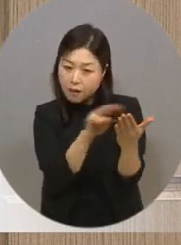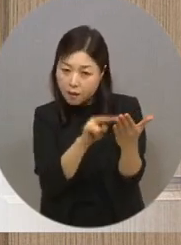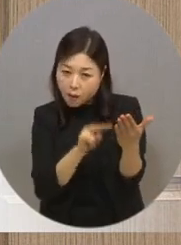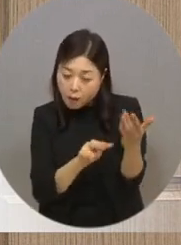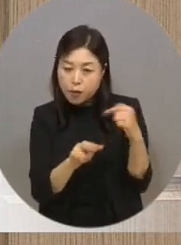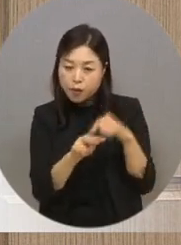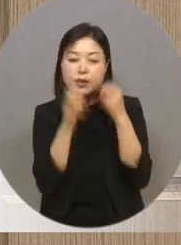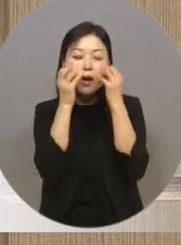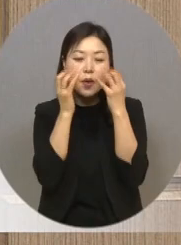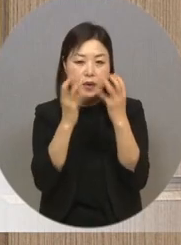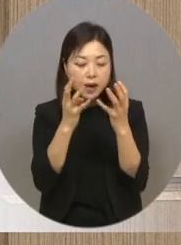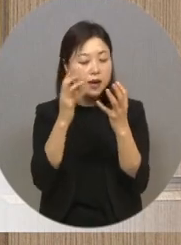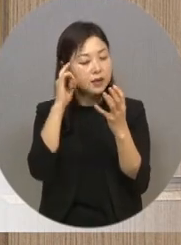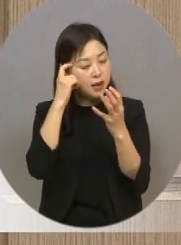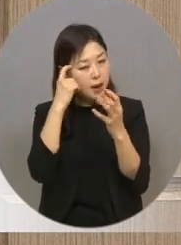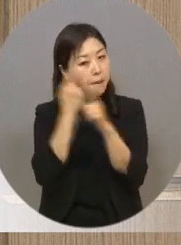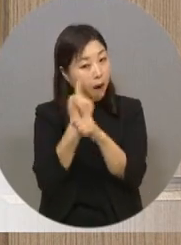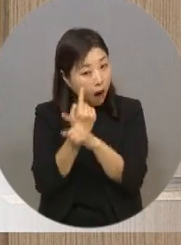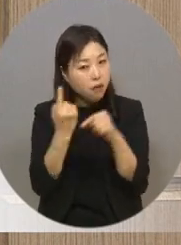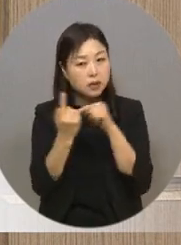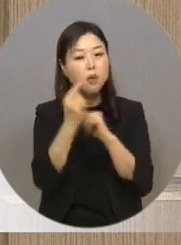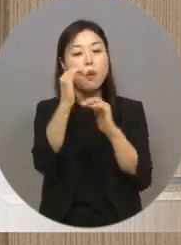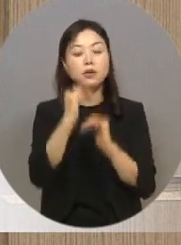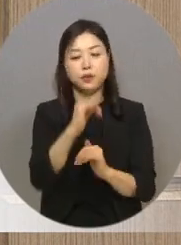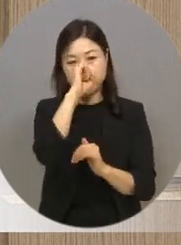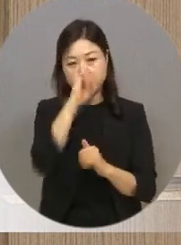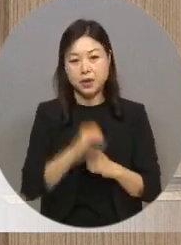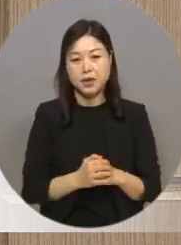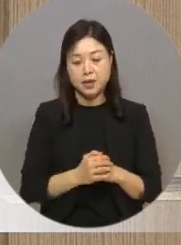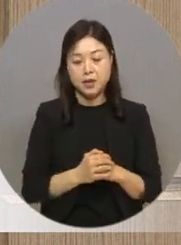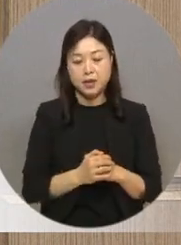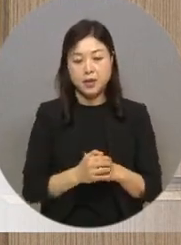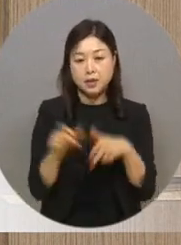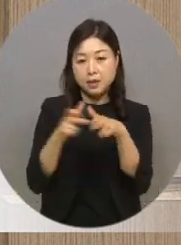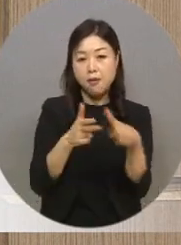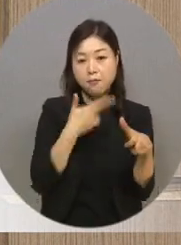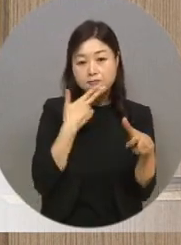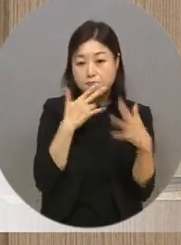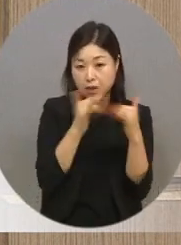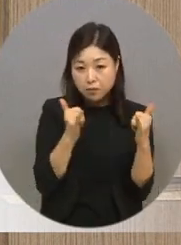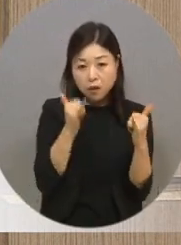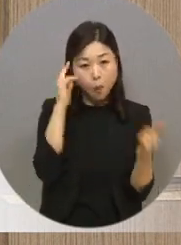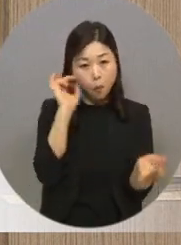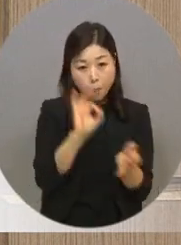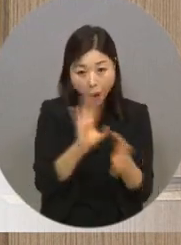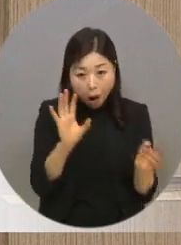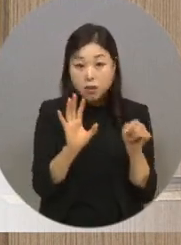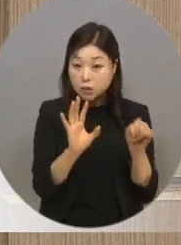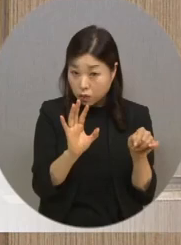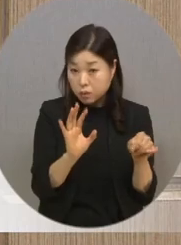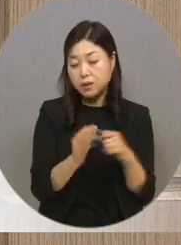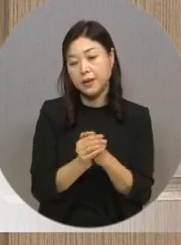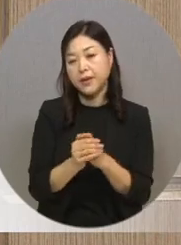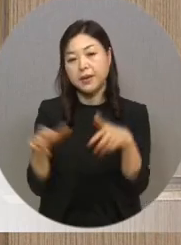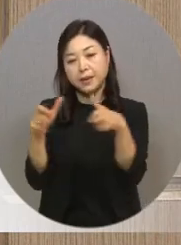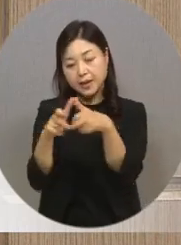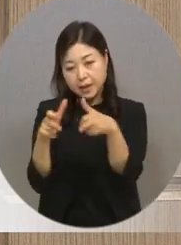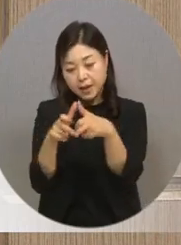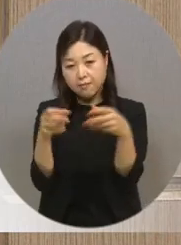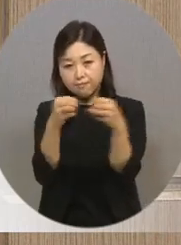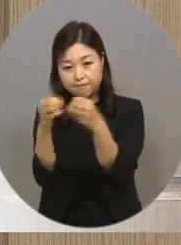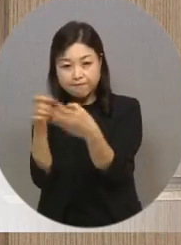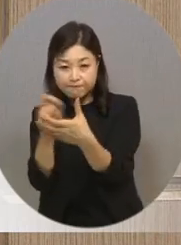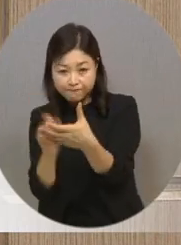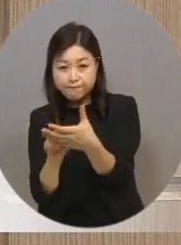그런 과정이 너무 좋아요. 비장애인들이 생각하지 못했던 것을 장애인